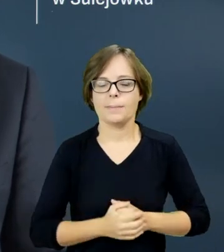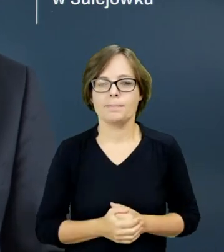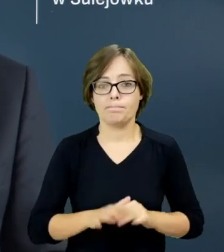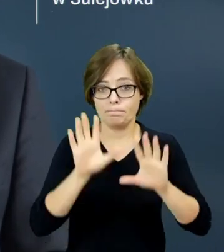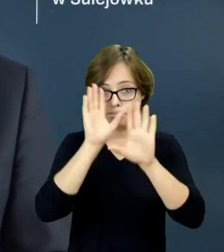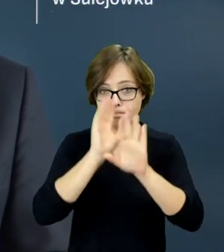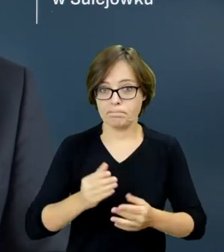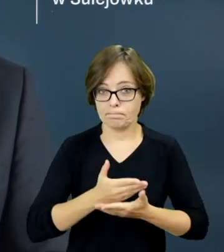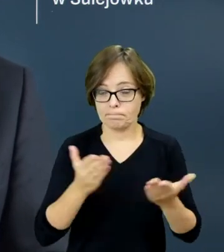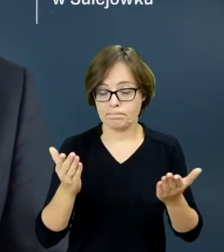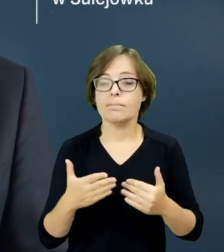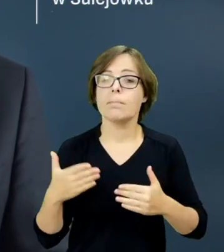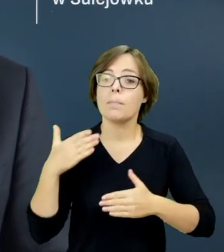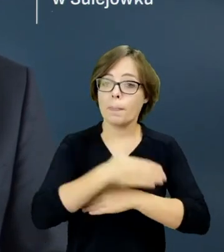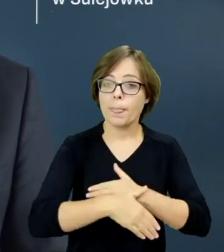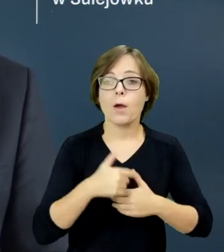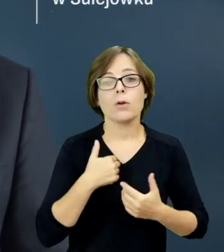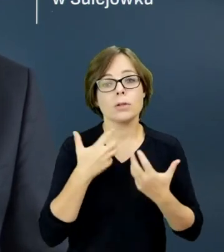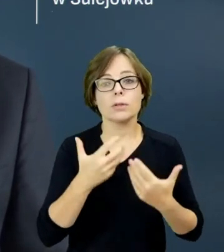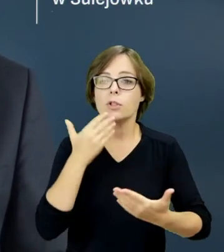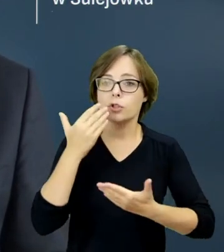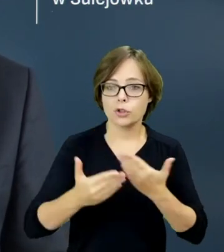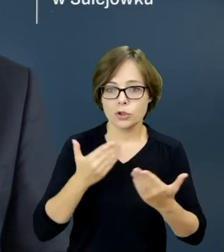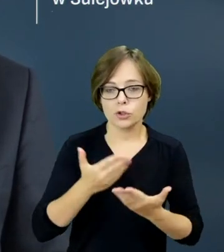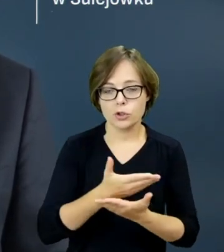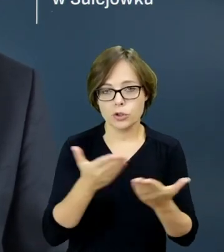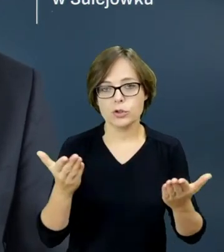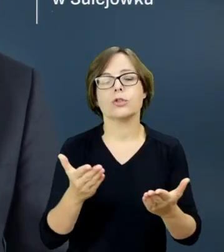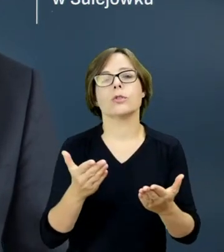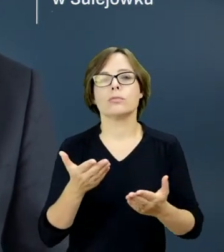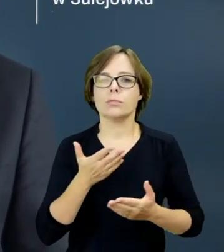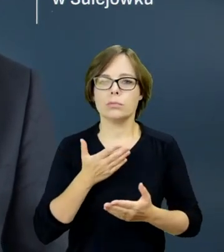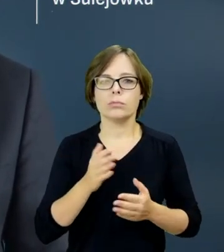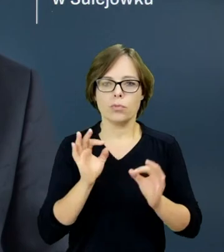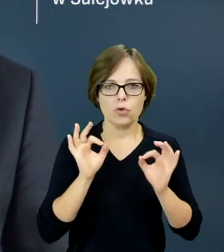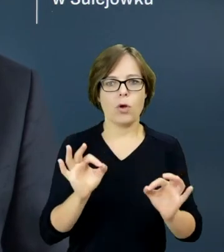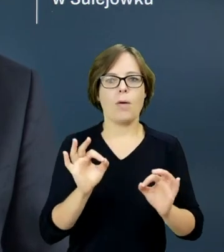koniec chciałem życzyć Państwu dobrych obrad.